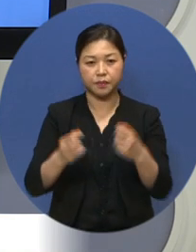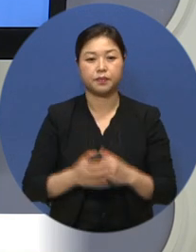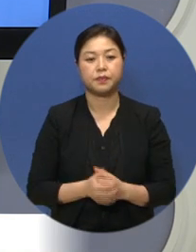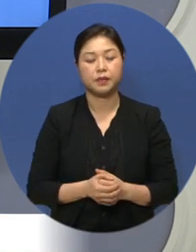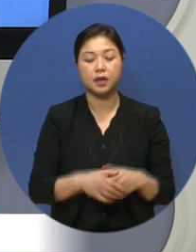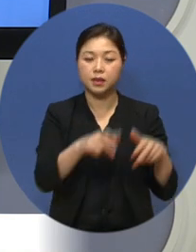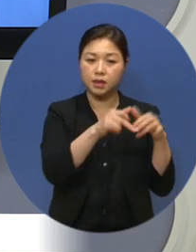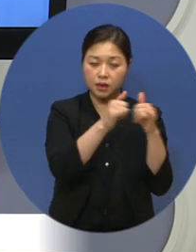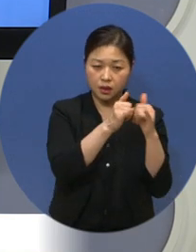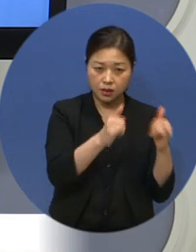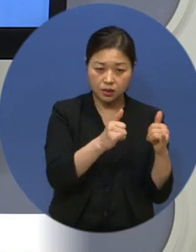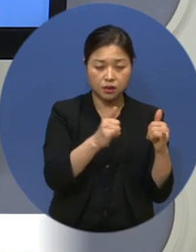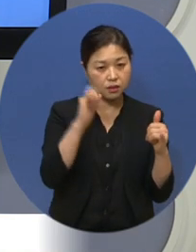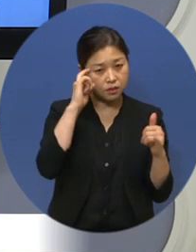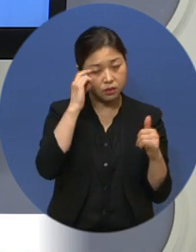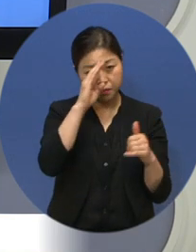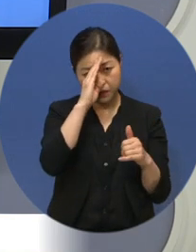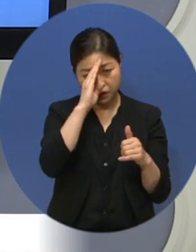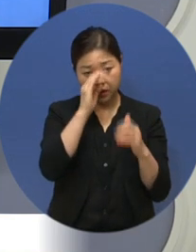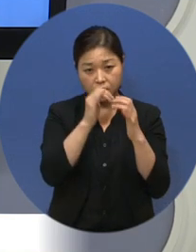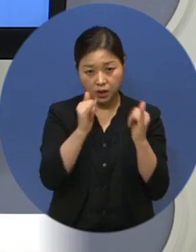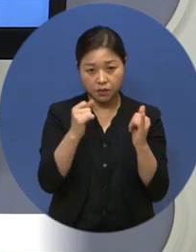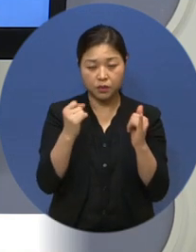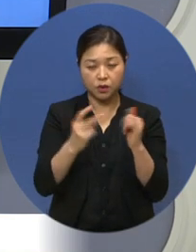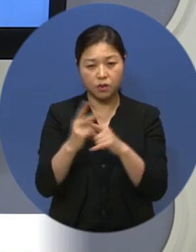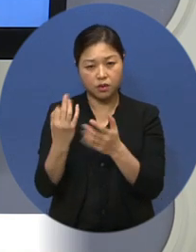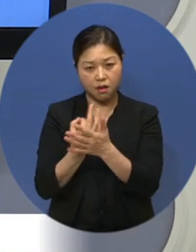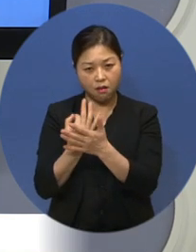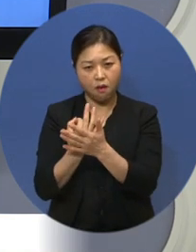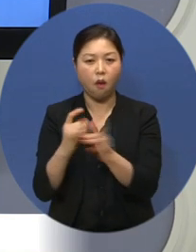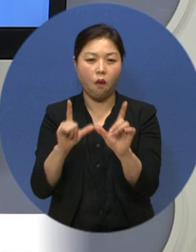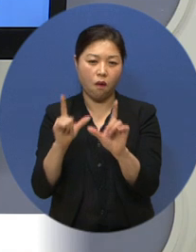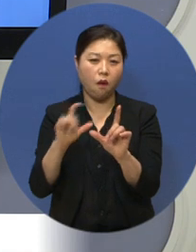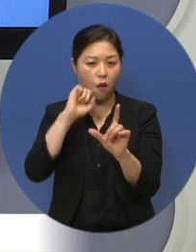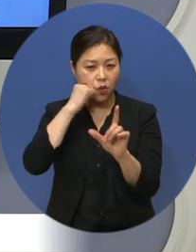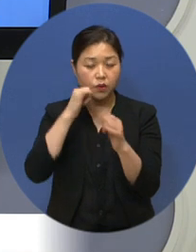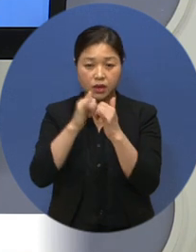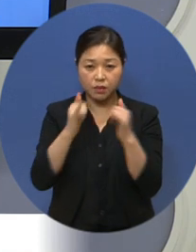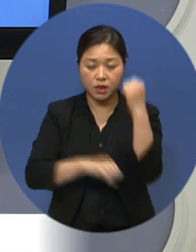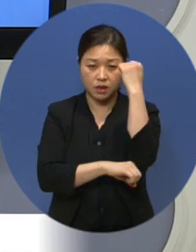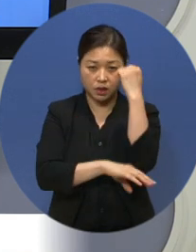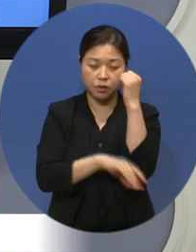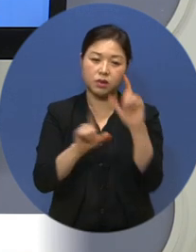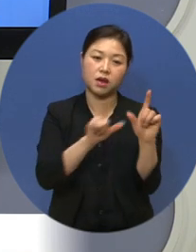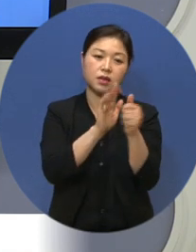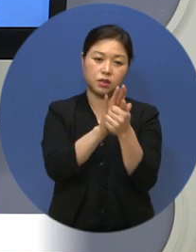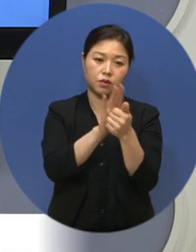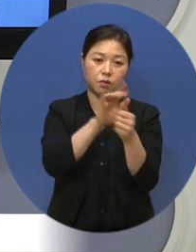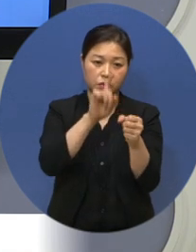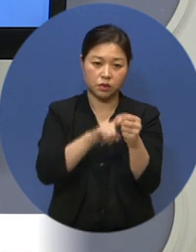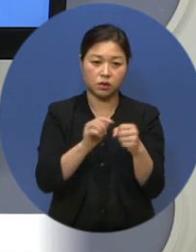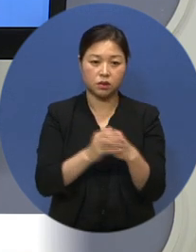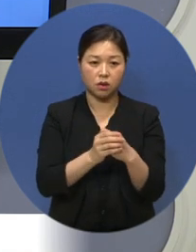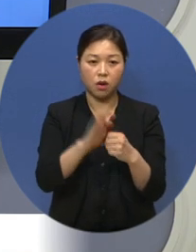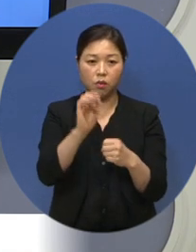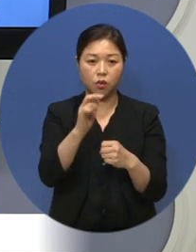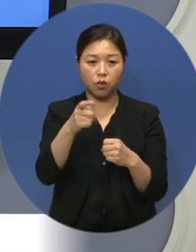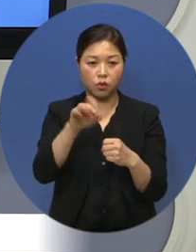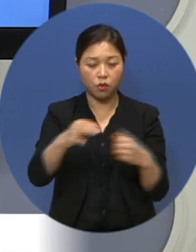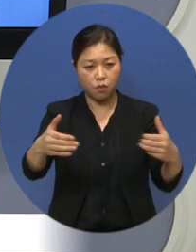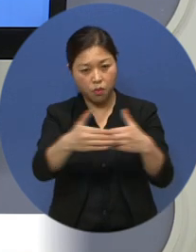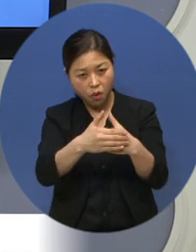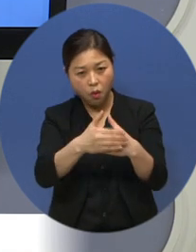우선 장애인과 정신질환자 저소득층 등 취약계층의 기본적 삶을 위한 포용적 복지